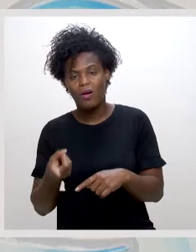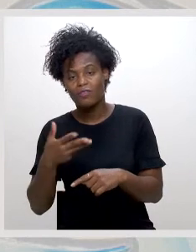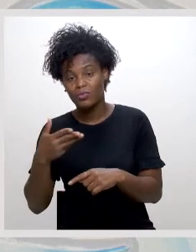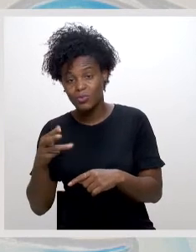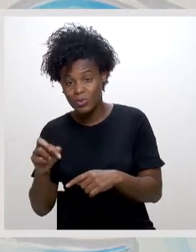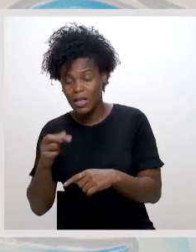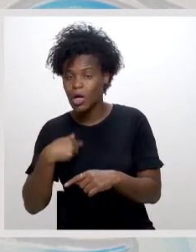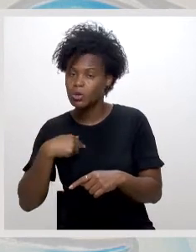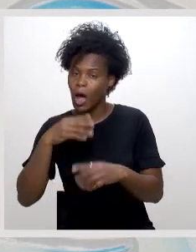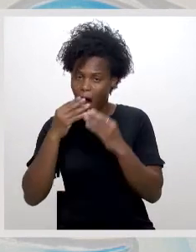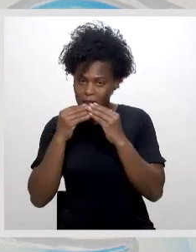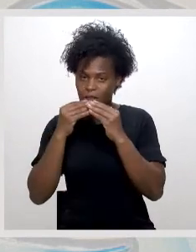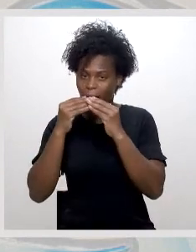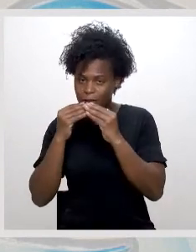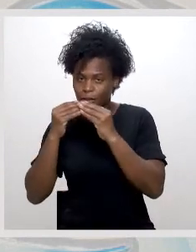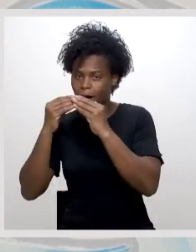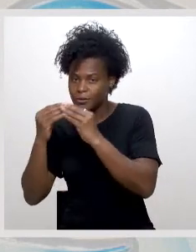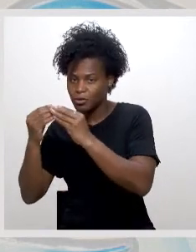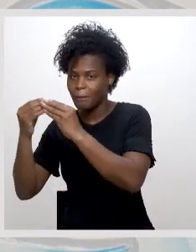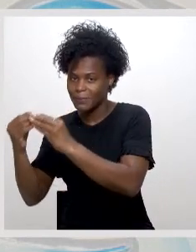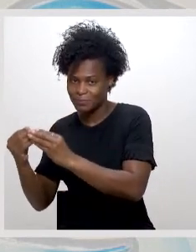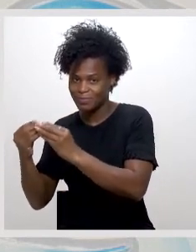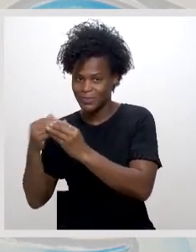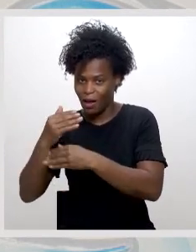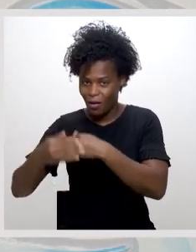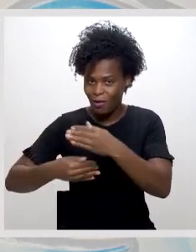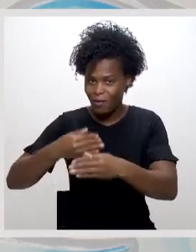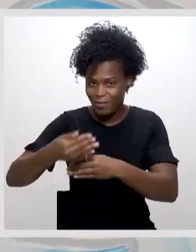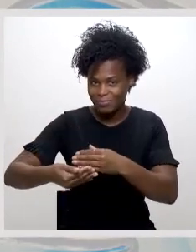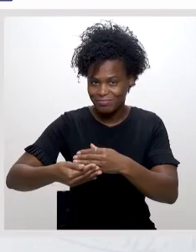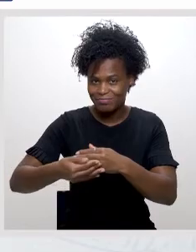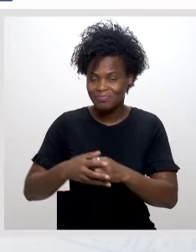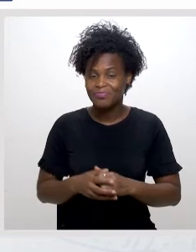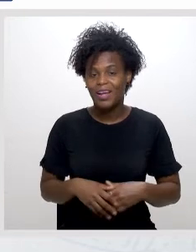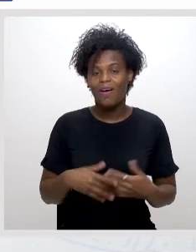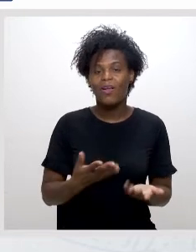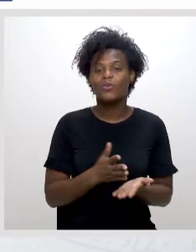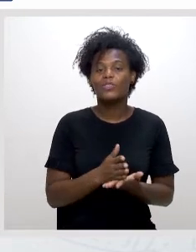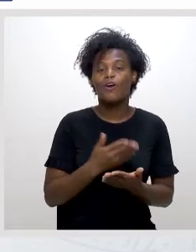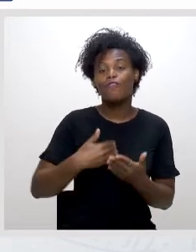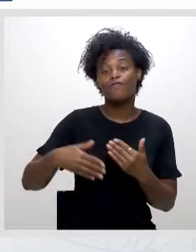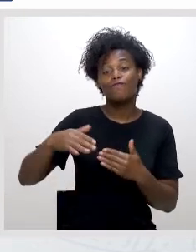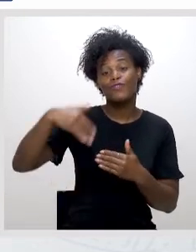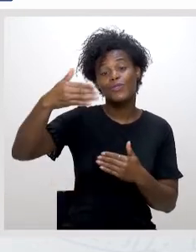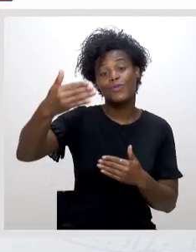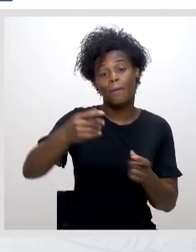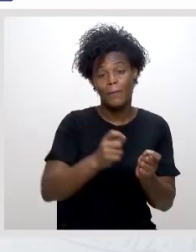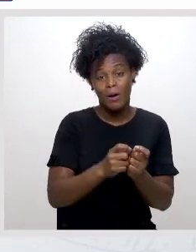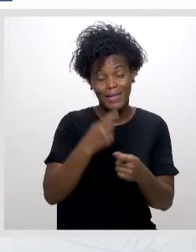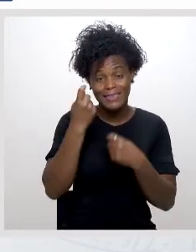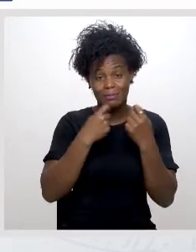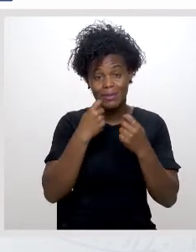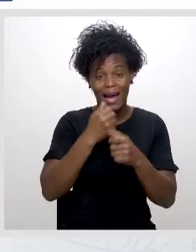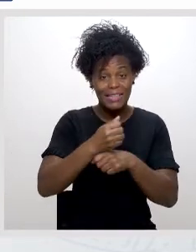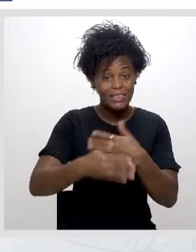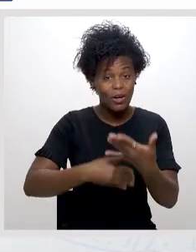le croissant. Donc, c'est l'action qui est en train de se dérouler. On continue. Le futur proche exprime une action dans